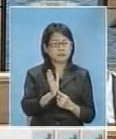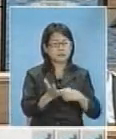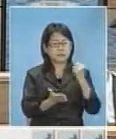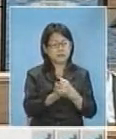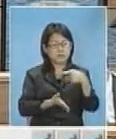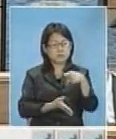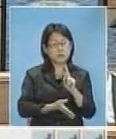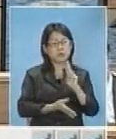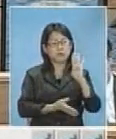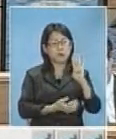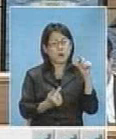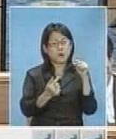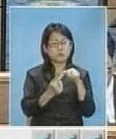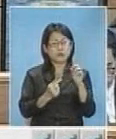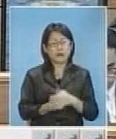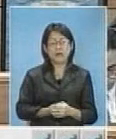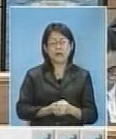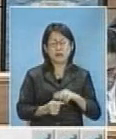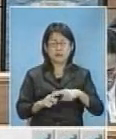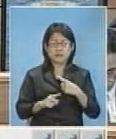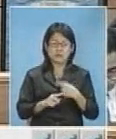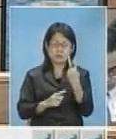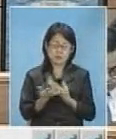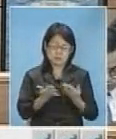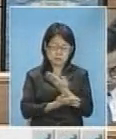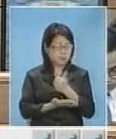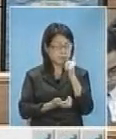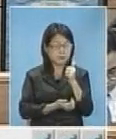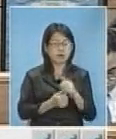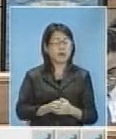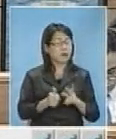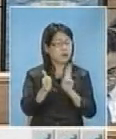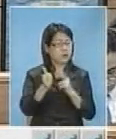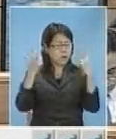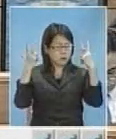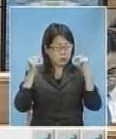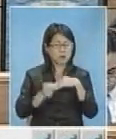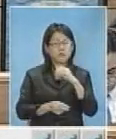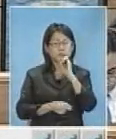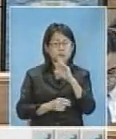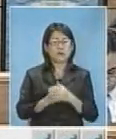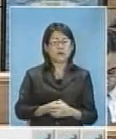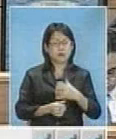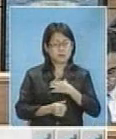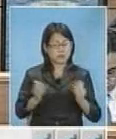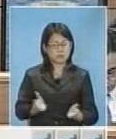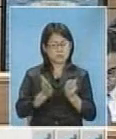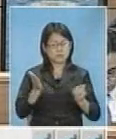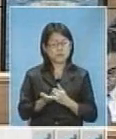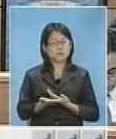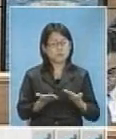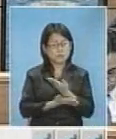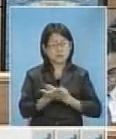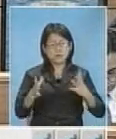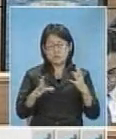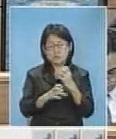ประมาณกลางปีได้พิจารณา2เดือนก็เสร็จครับท่านรองนายกพูดไว้ด้วยซ้ำไปว่าจะผลักดันให้มีการพิจารณา3วาระ